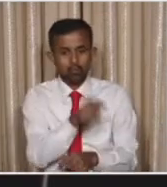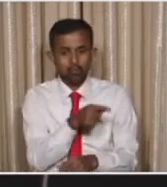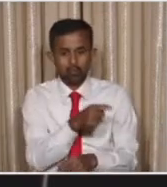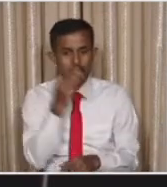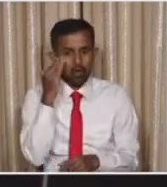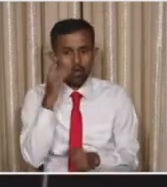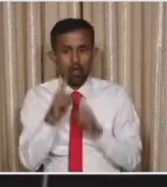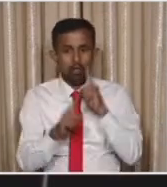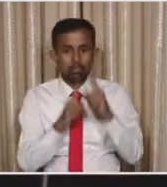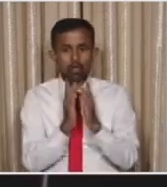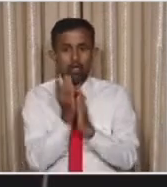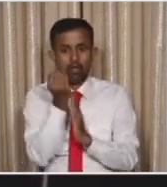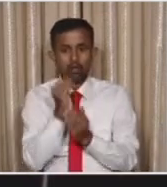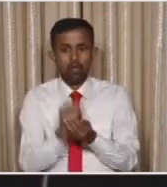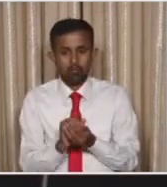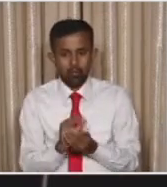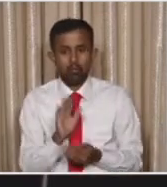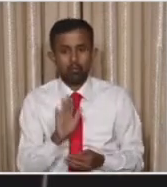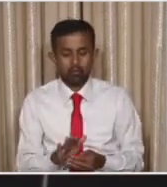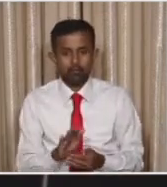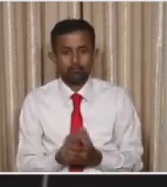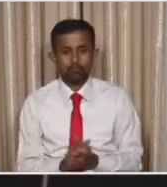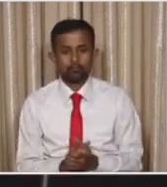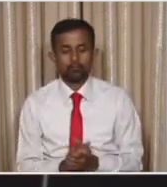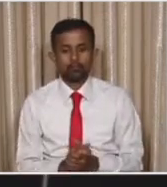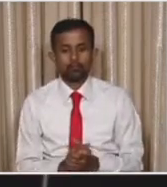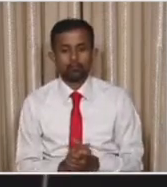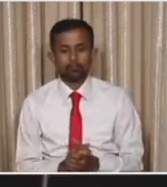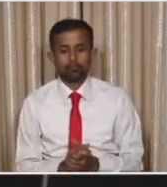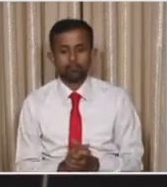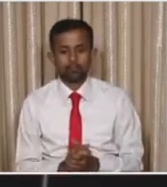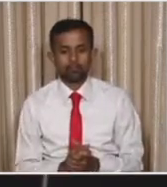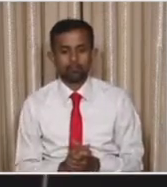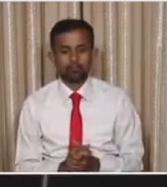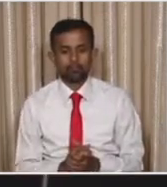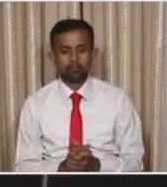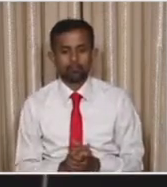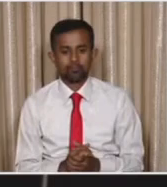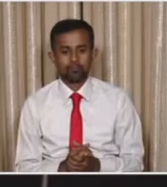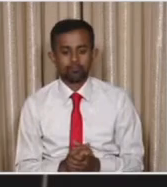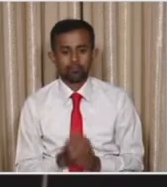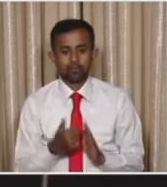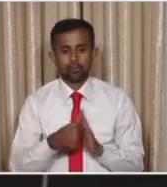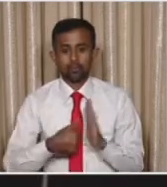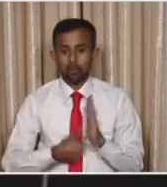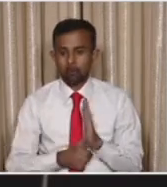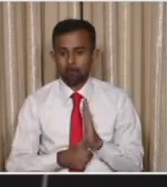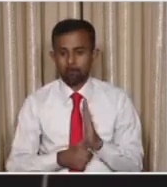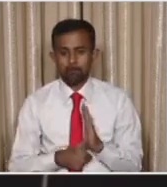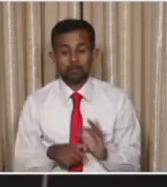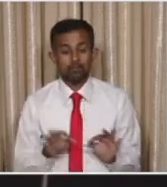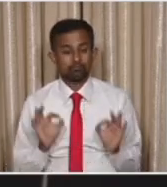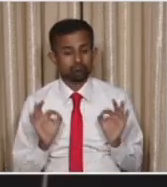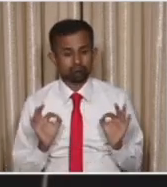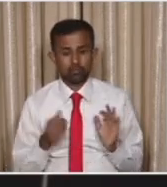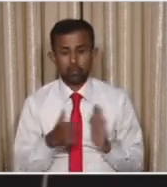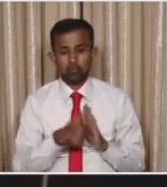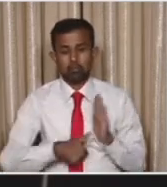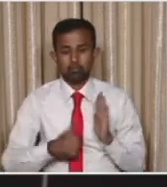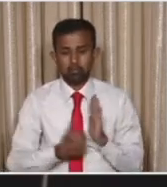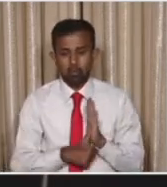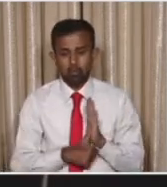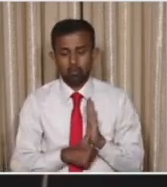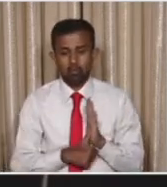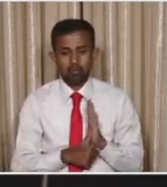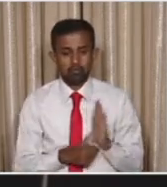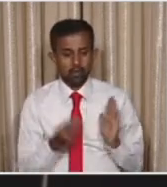ඇයට කතා කිරීමේ අයිතිය තිබිය යුතුයි. ඒ නිසා මේ පනත ඉතාමත්ම ප්‍රගතිශීලී පනතක්